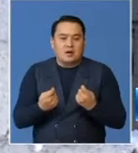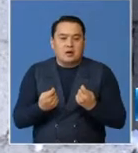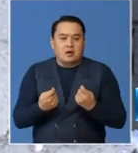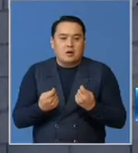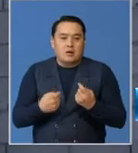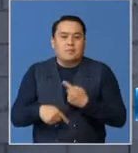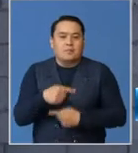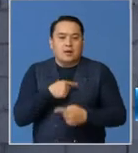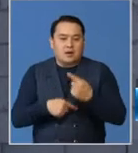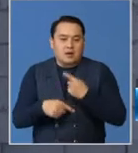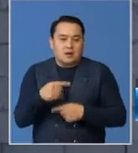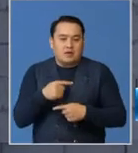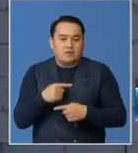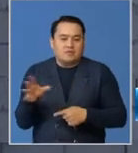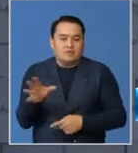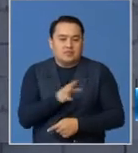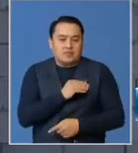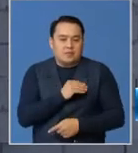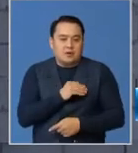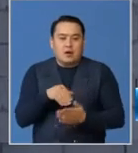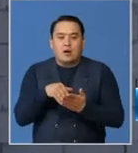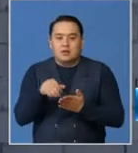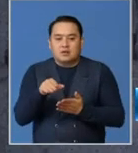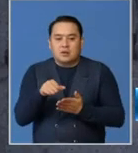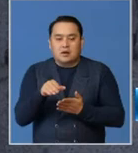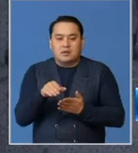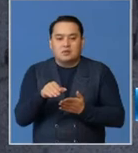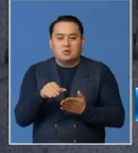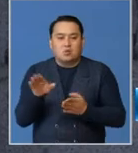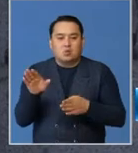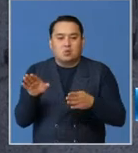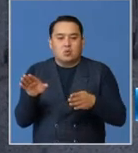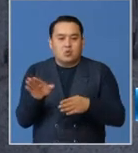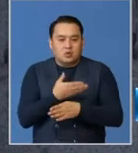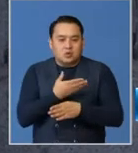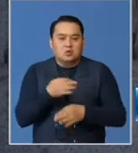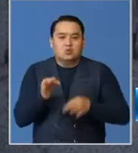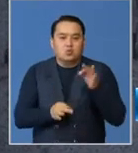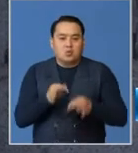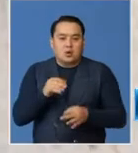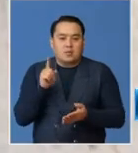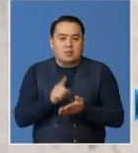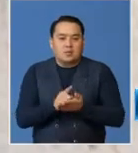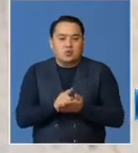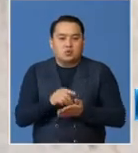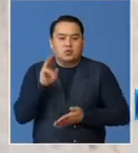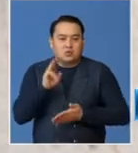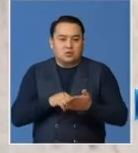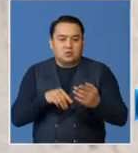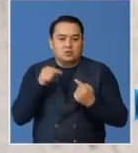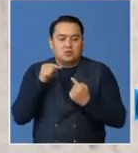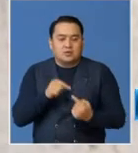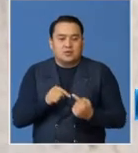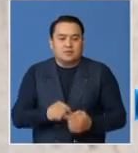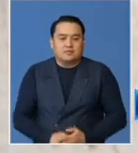Однако предпринимательница, вопреки всему, отказывалась сносить объект. За это судебным исполнителям были наложены